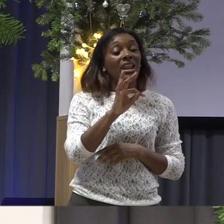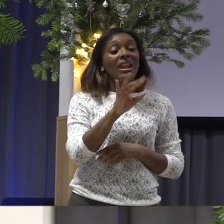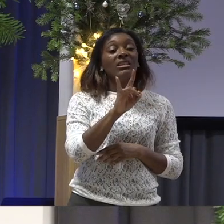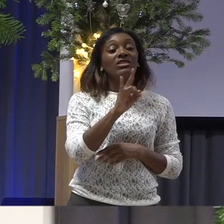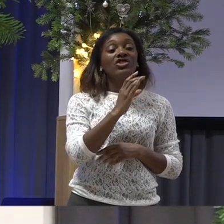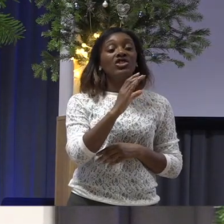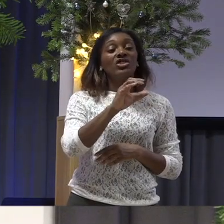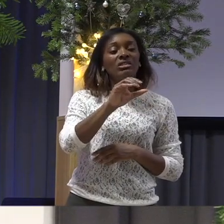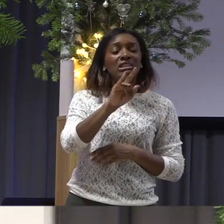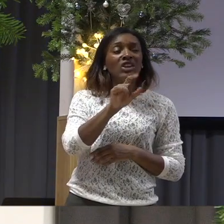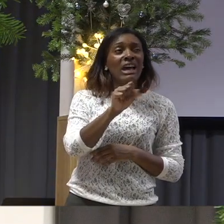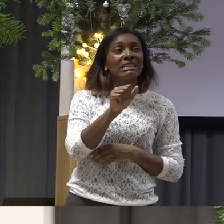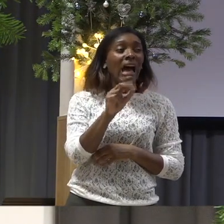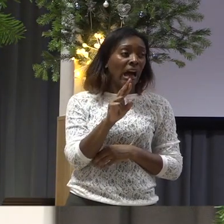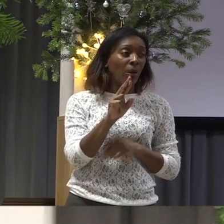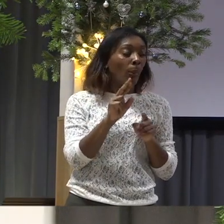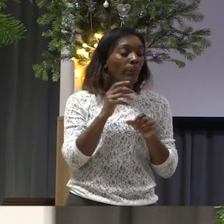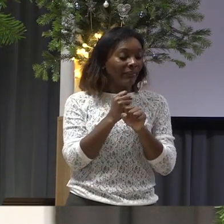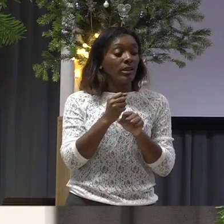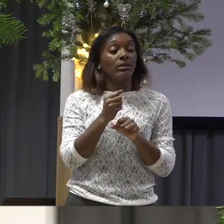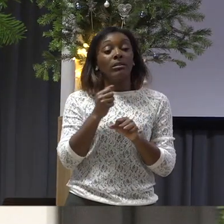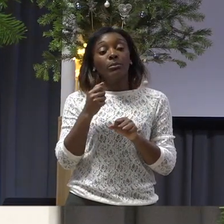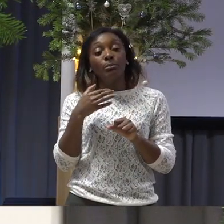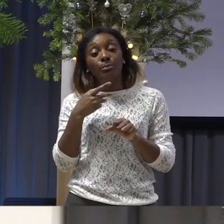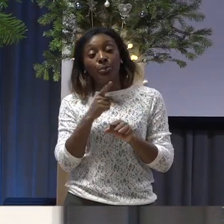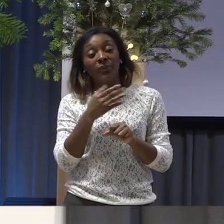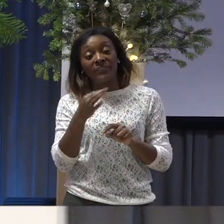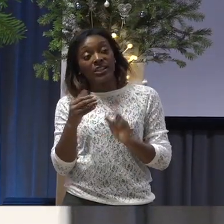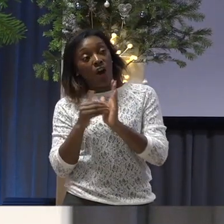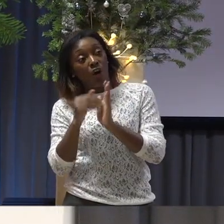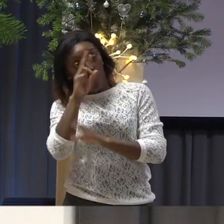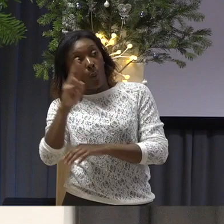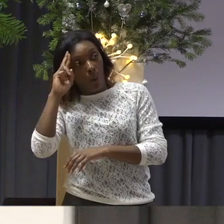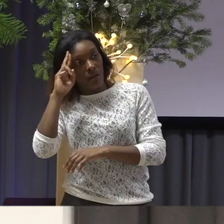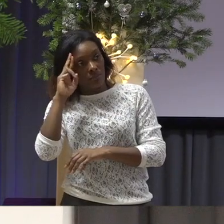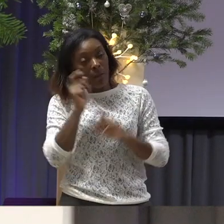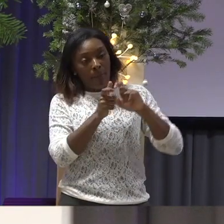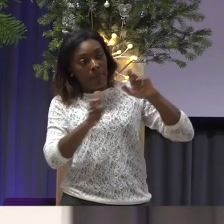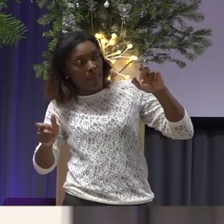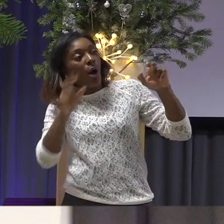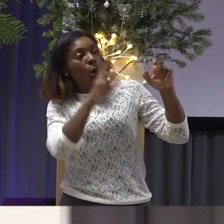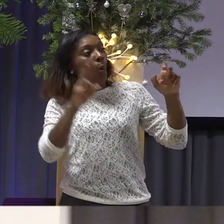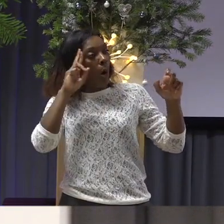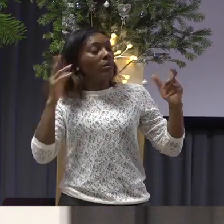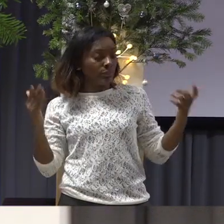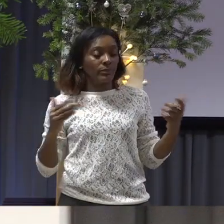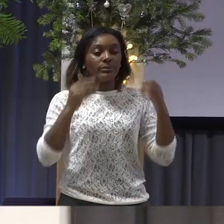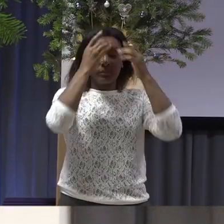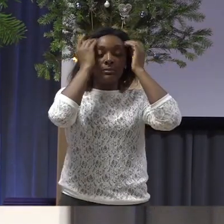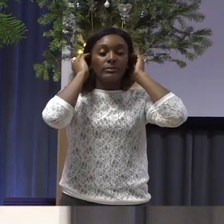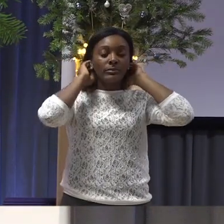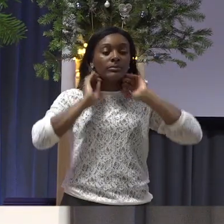l'Amérique, mais le monde, là où la civilisation a commencé, on vous parle de Babylone, de